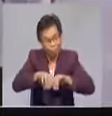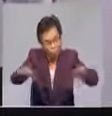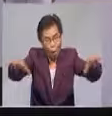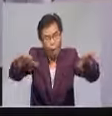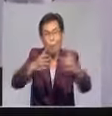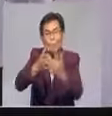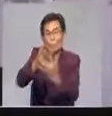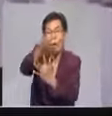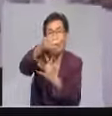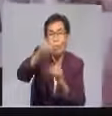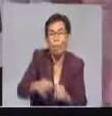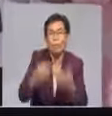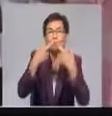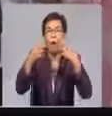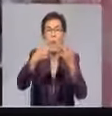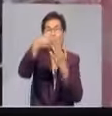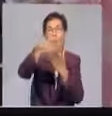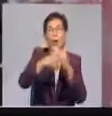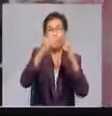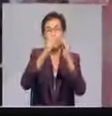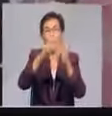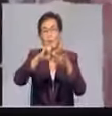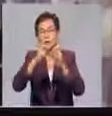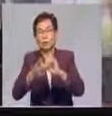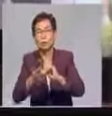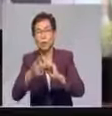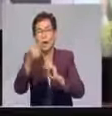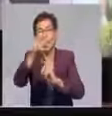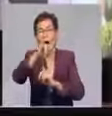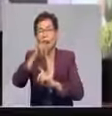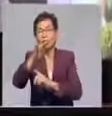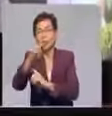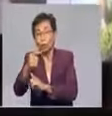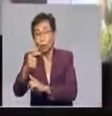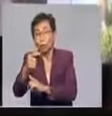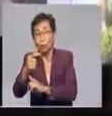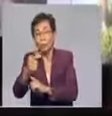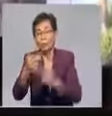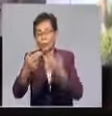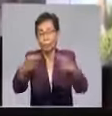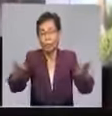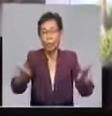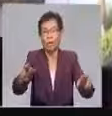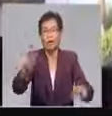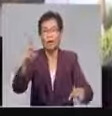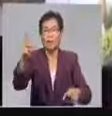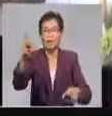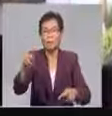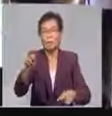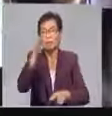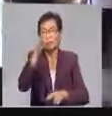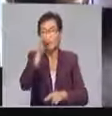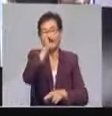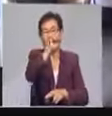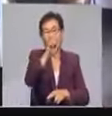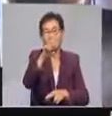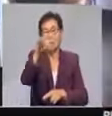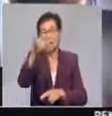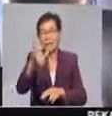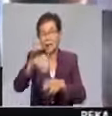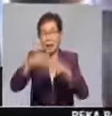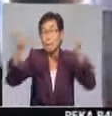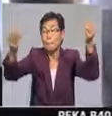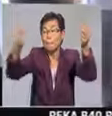Beliau menghadiri perasmian projek Rumah Digital Anjung Gapam yang disempurnakan Ketua Menteri Melaka Adli Zahari dalam